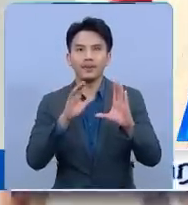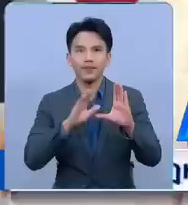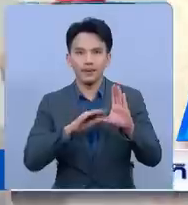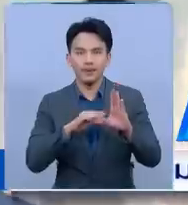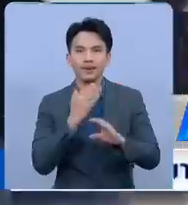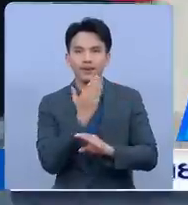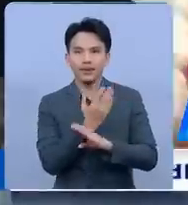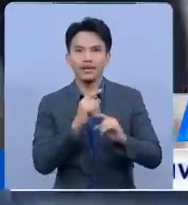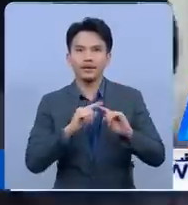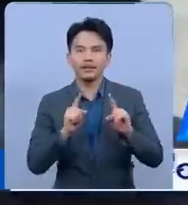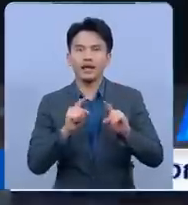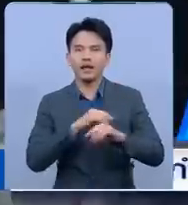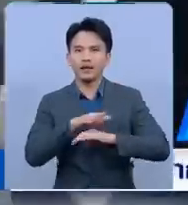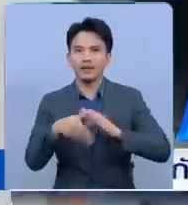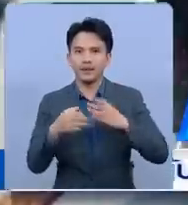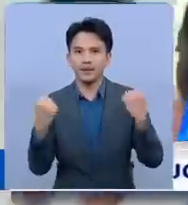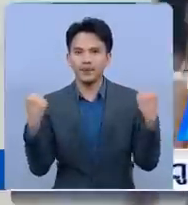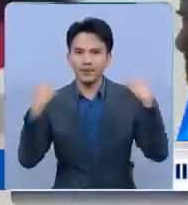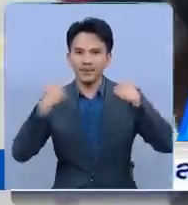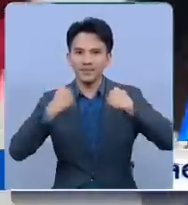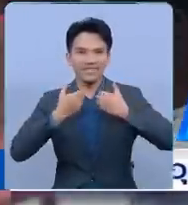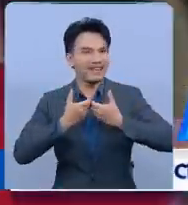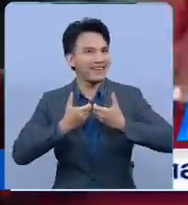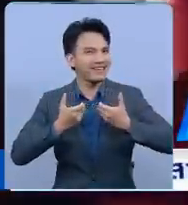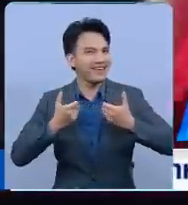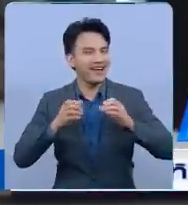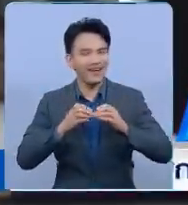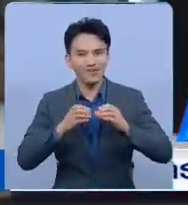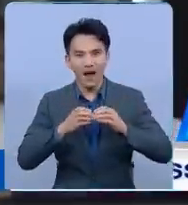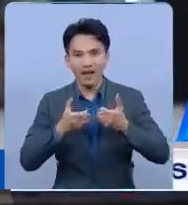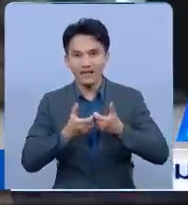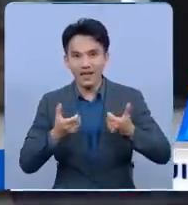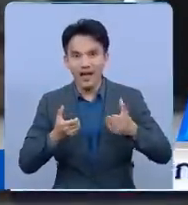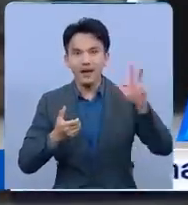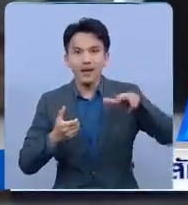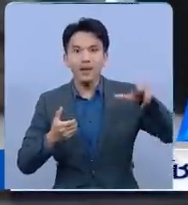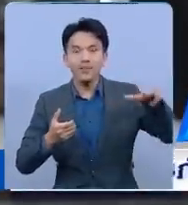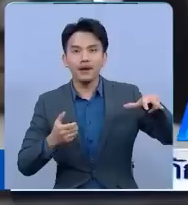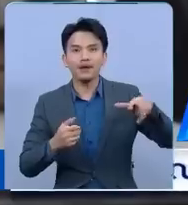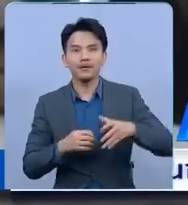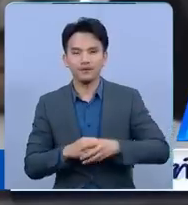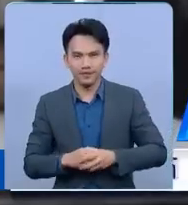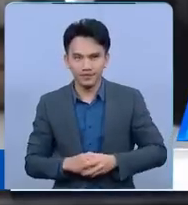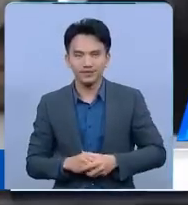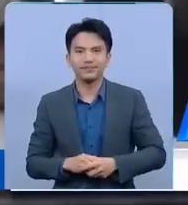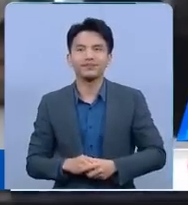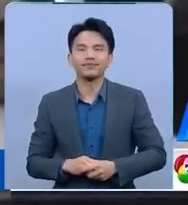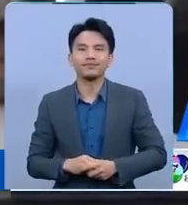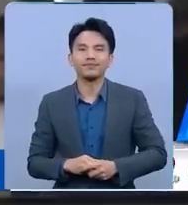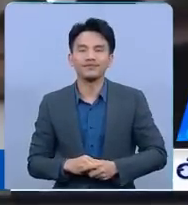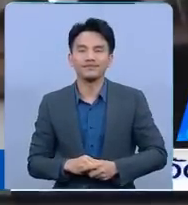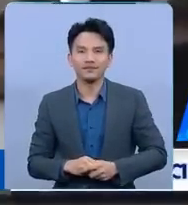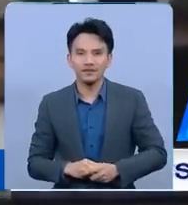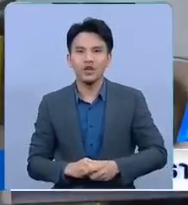นนะคะแต่ว่าสวมเสื้อคนละสีค่ะอย่างฝั่งพรรคเพื่อไทยนะคะนำทีมโดยป๋าเหนาะนายเสนาะเทียนทอง